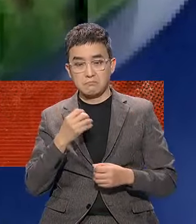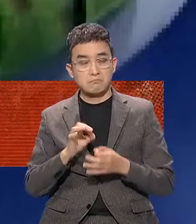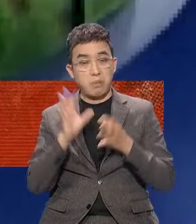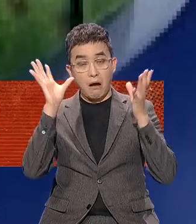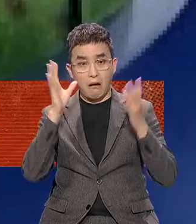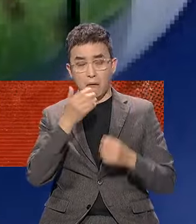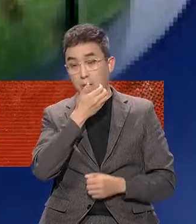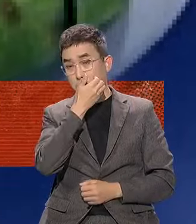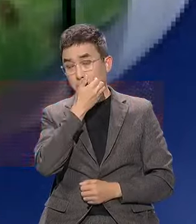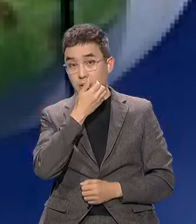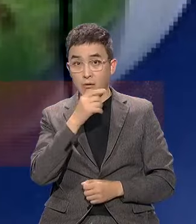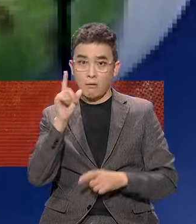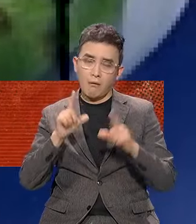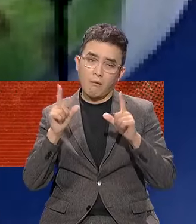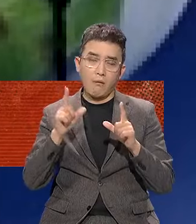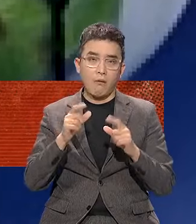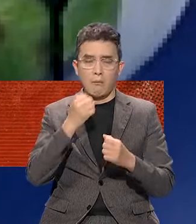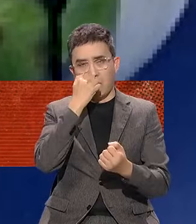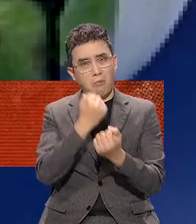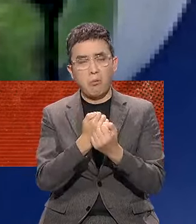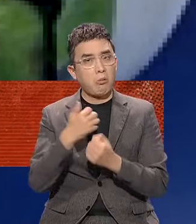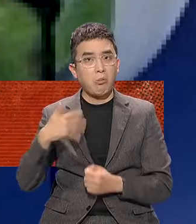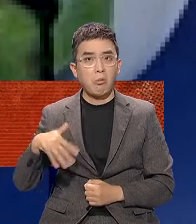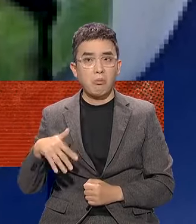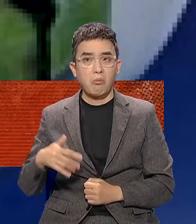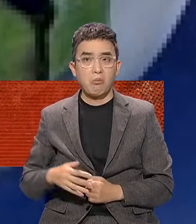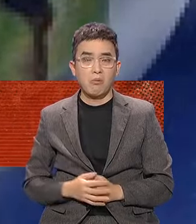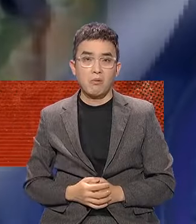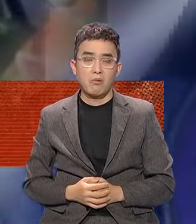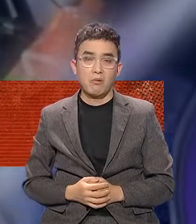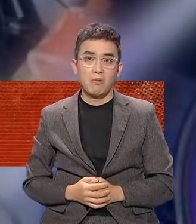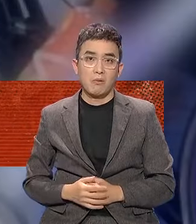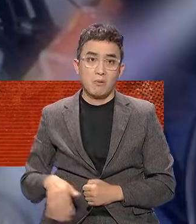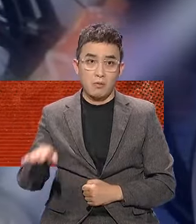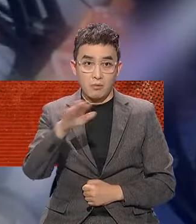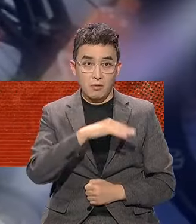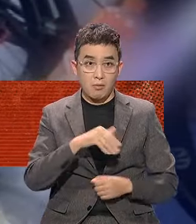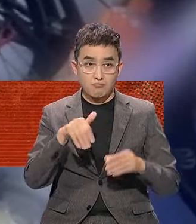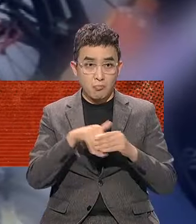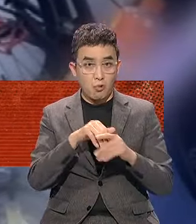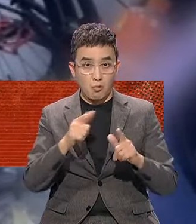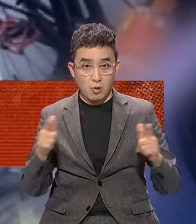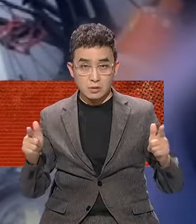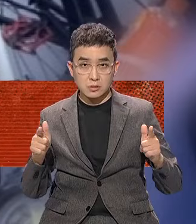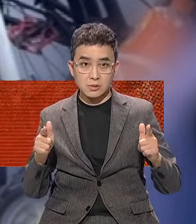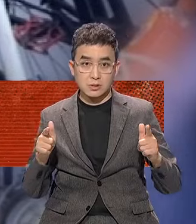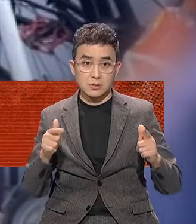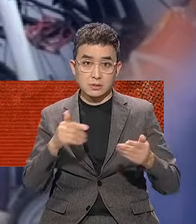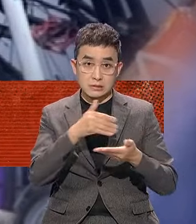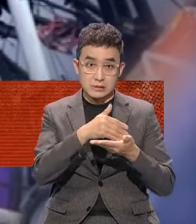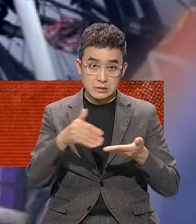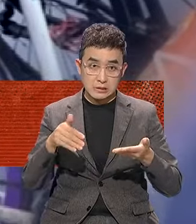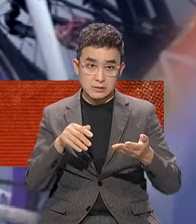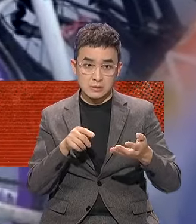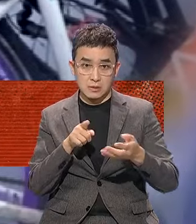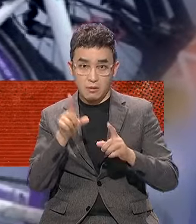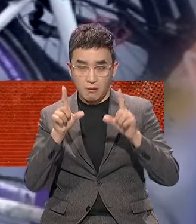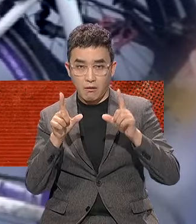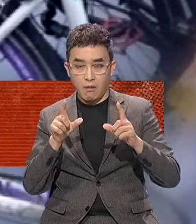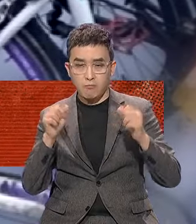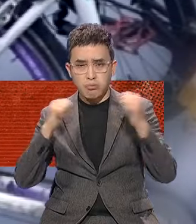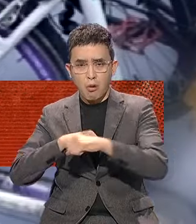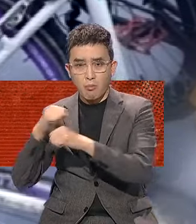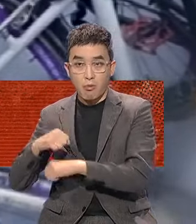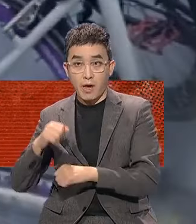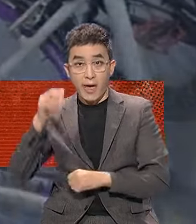이제 뭐 얼마 전에도이 동물과 인간의 한계가 점점 무너지고 있다라고 말씀을 드렸는데 요즘에 들도요 눈치가 있어서 저런